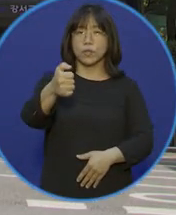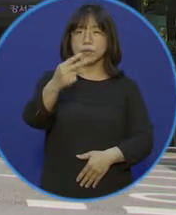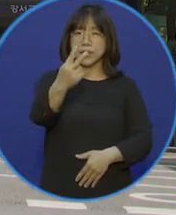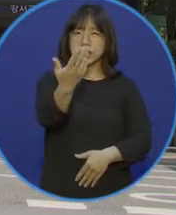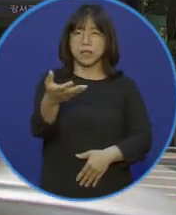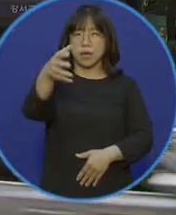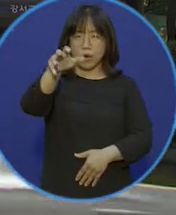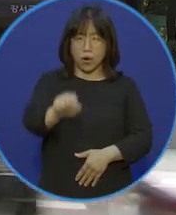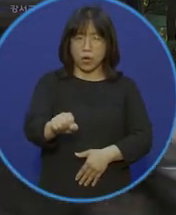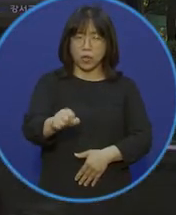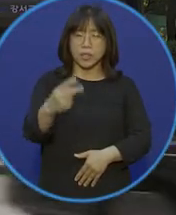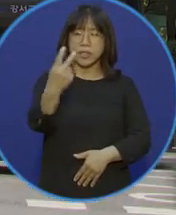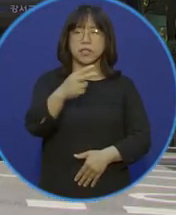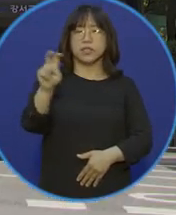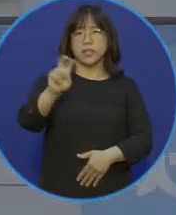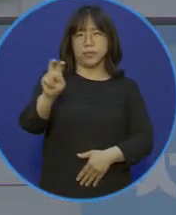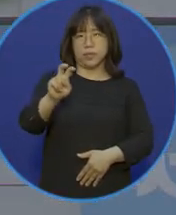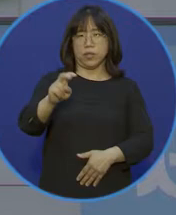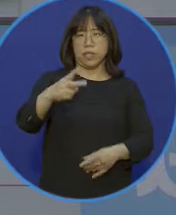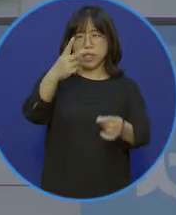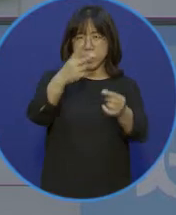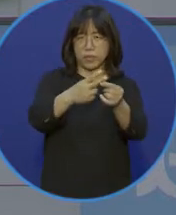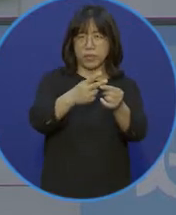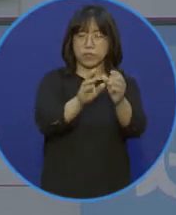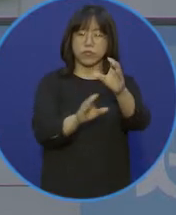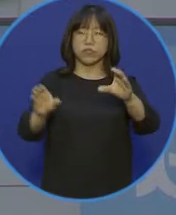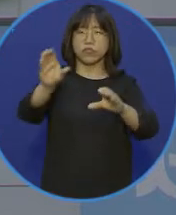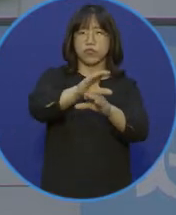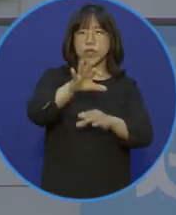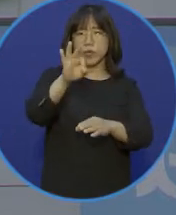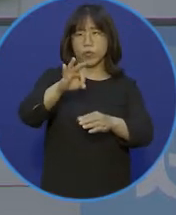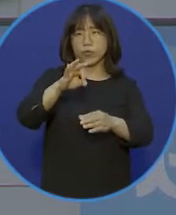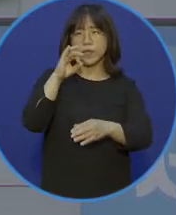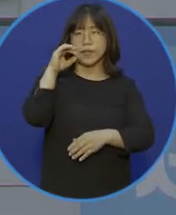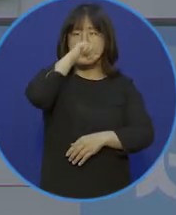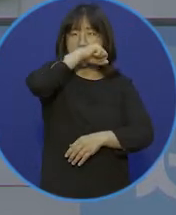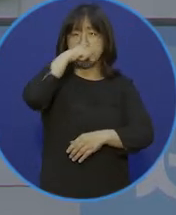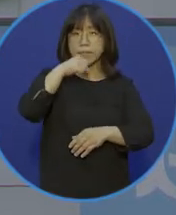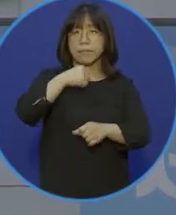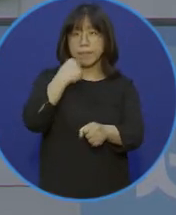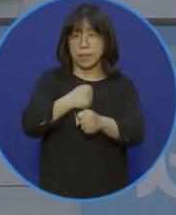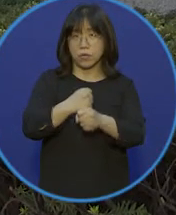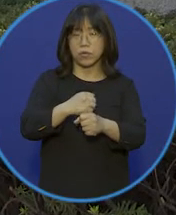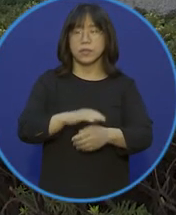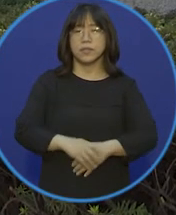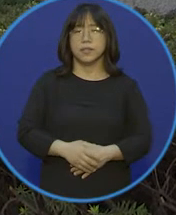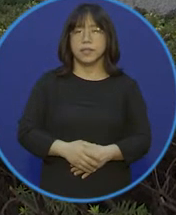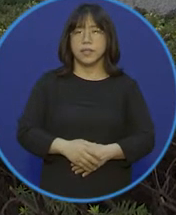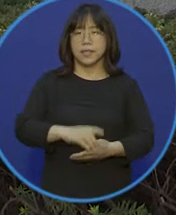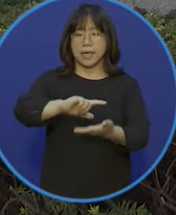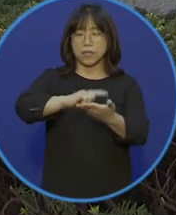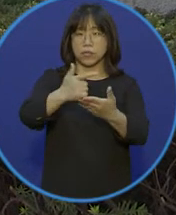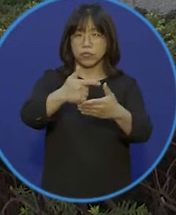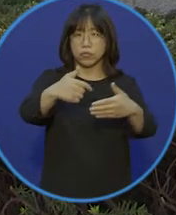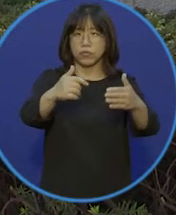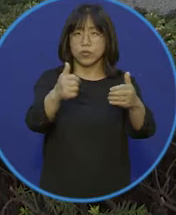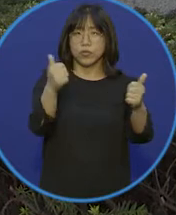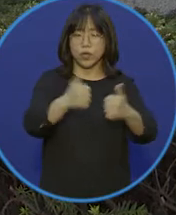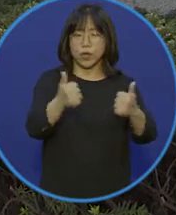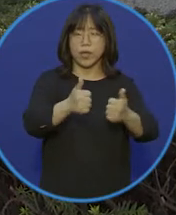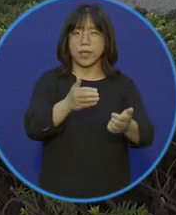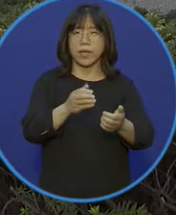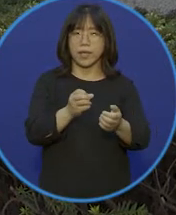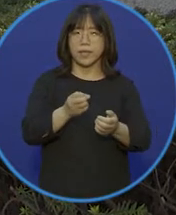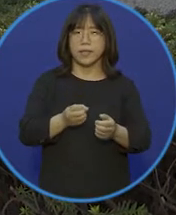강서구는 152억 원 규모의 2020년도 제2회 추가경정예산안을 편성하고 지난 8일